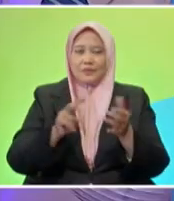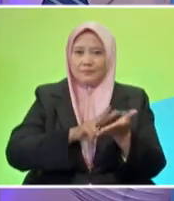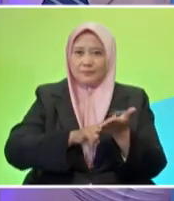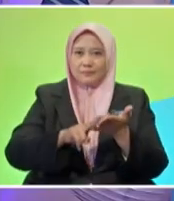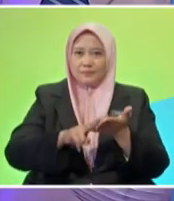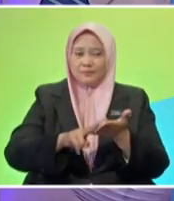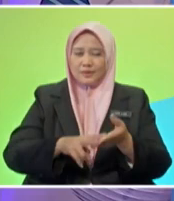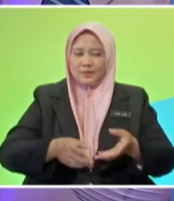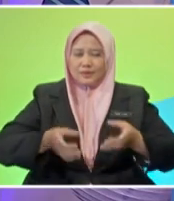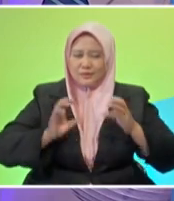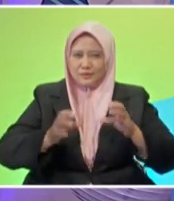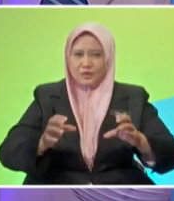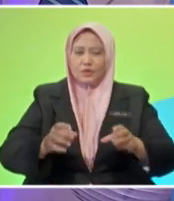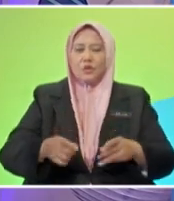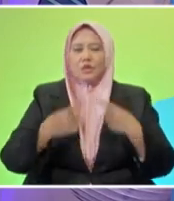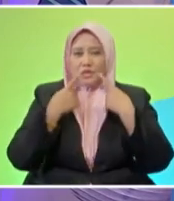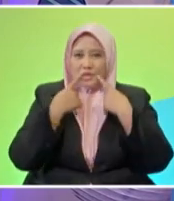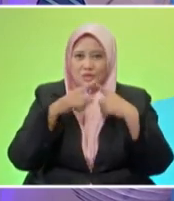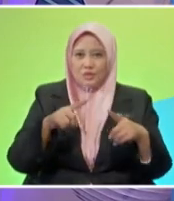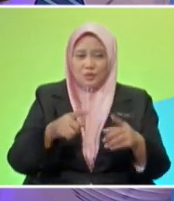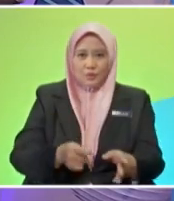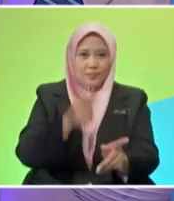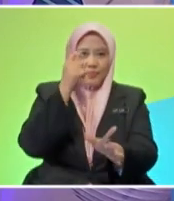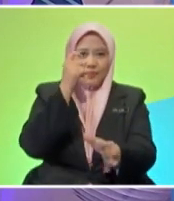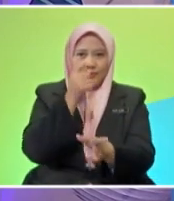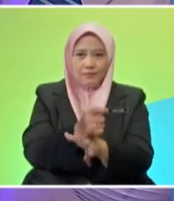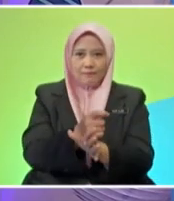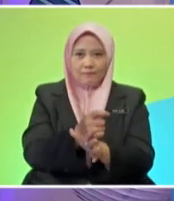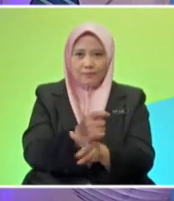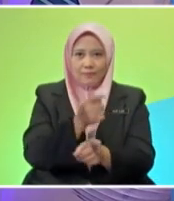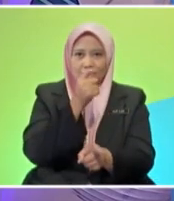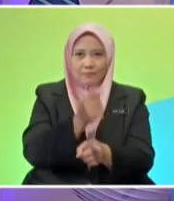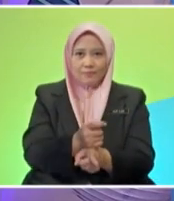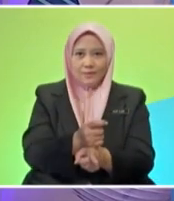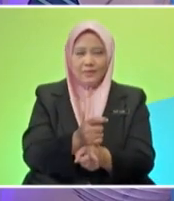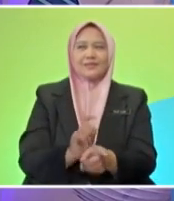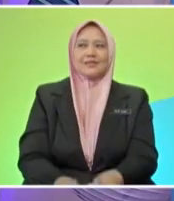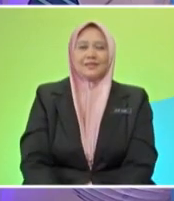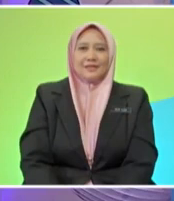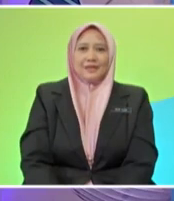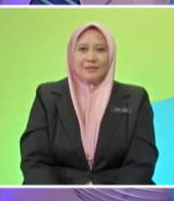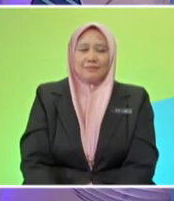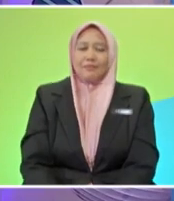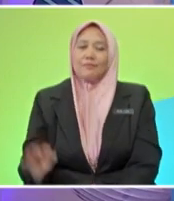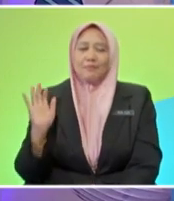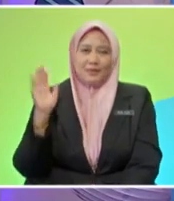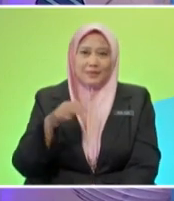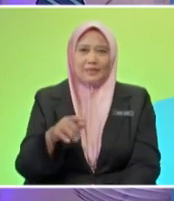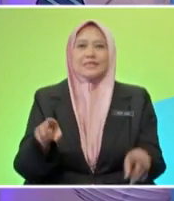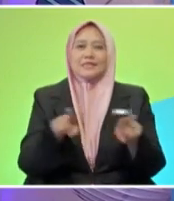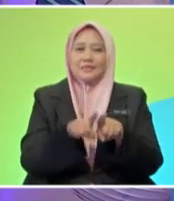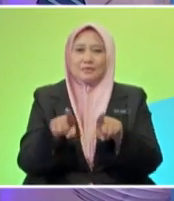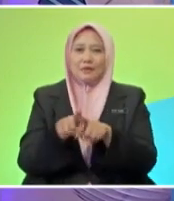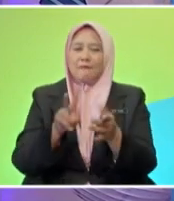cepat, jawab tepat. Wah. Ha, bagaimana nak baca cepat dan jawab tepat itu? Ha, mari sama-sama kita baca terlebih